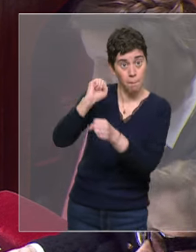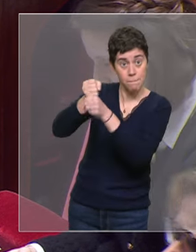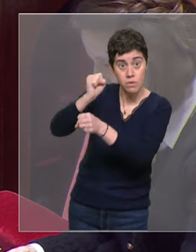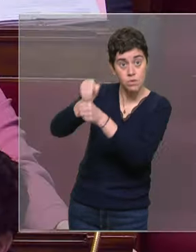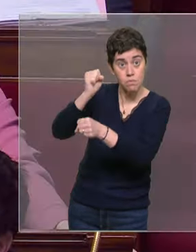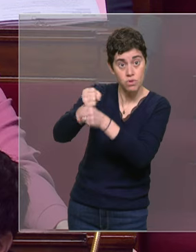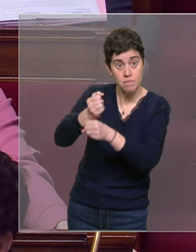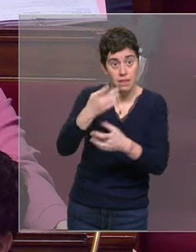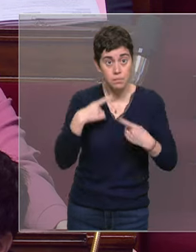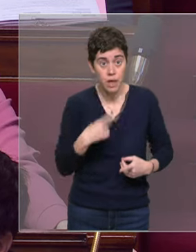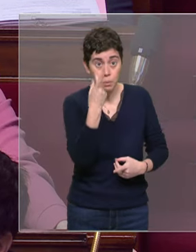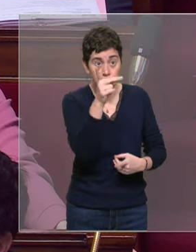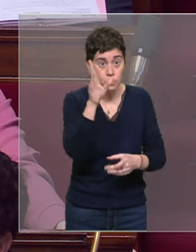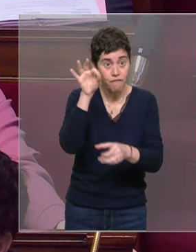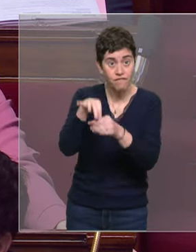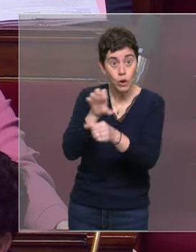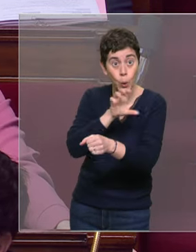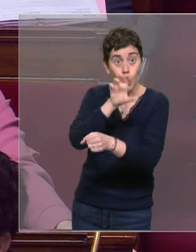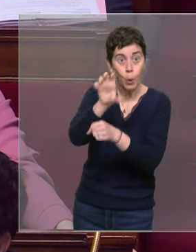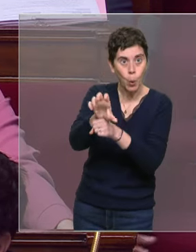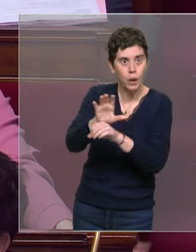Russie, contre les oligarques.